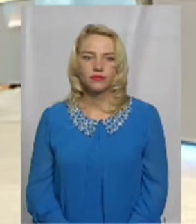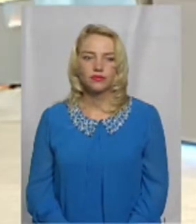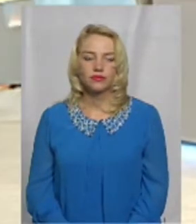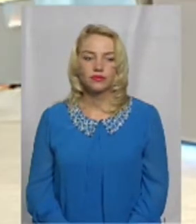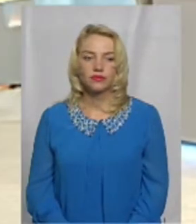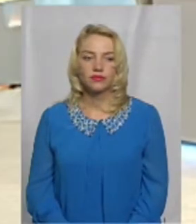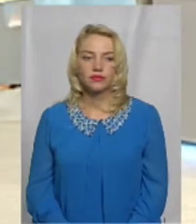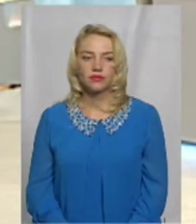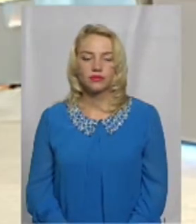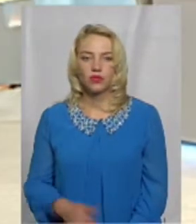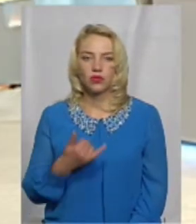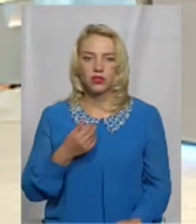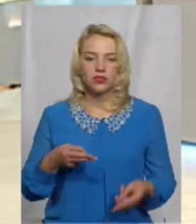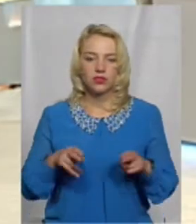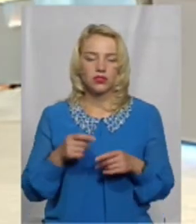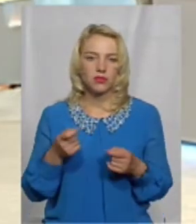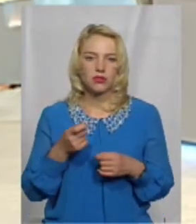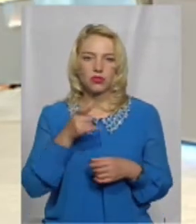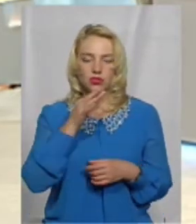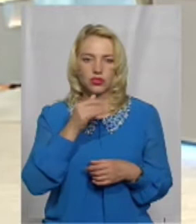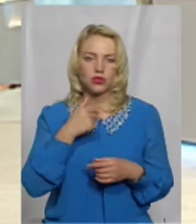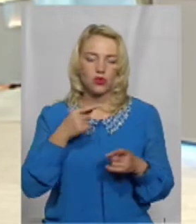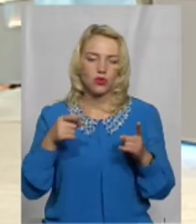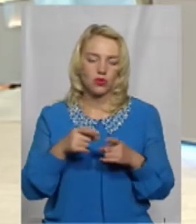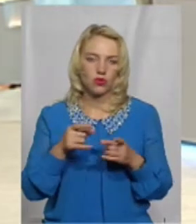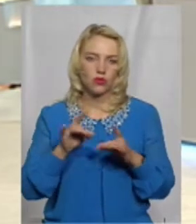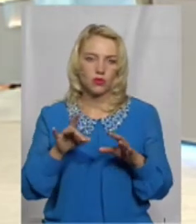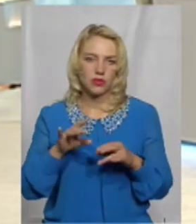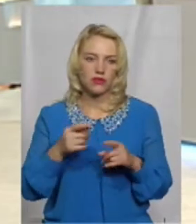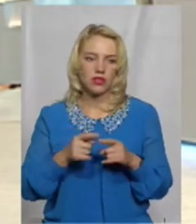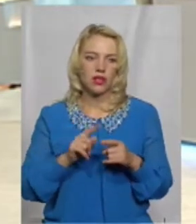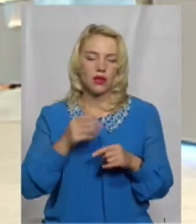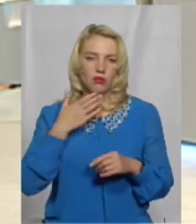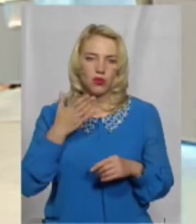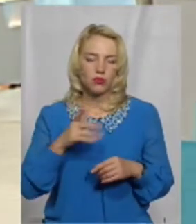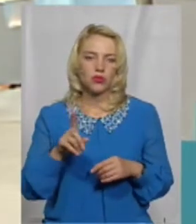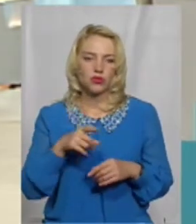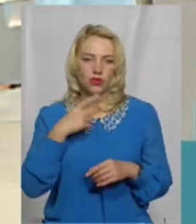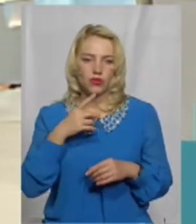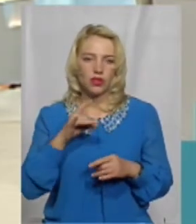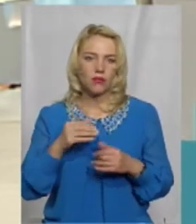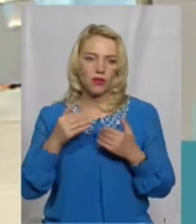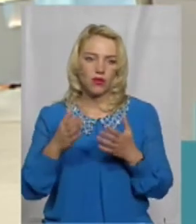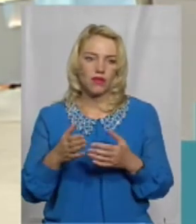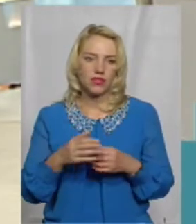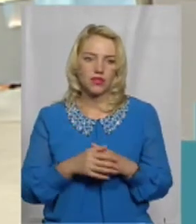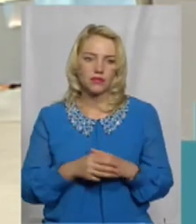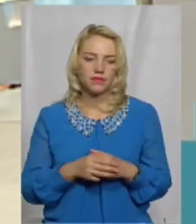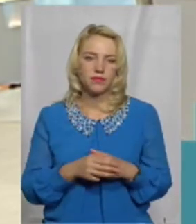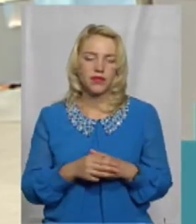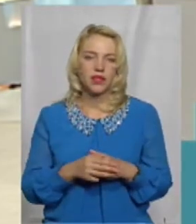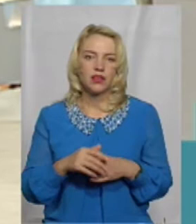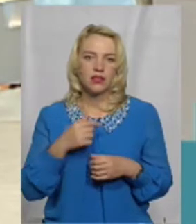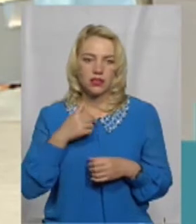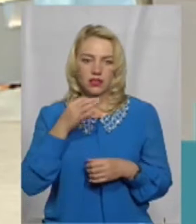Пане Сергію, у нас залишилось дуже мало часу, тому я хотів попросити вас коротко прокоментувати те, що говорила про вас Анна Масяч. Ну, я